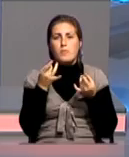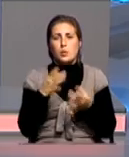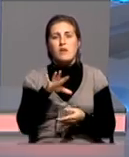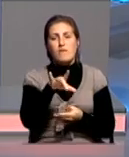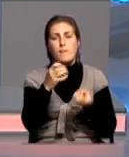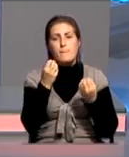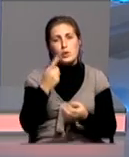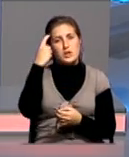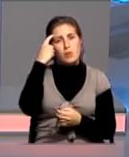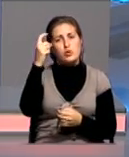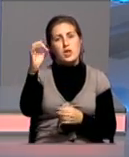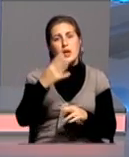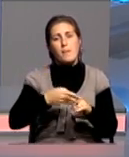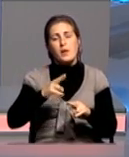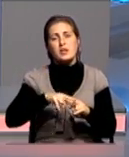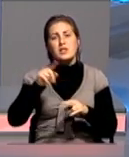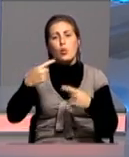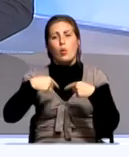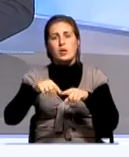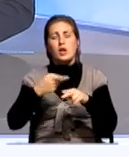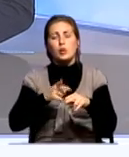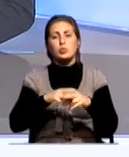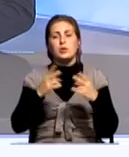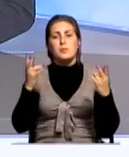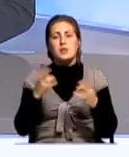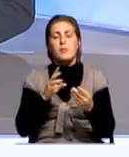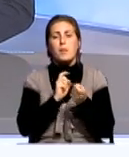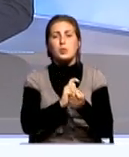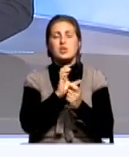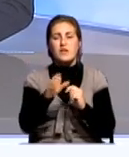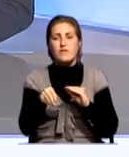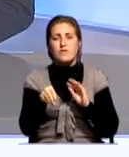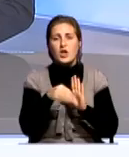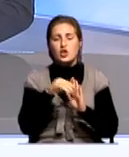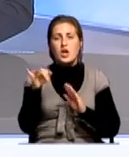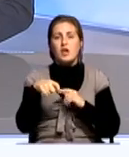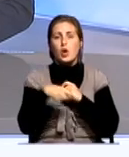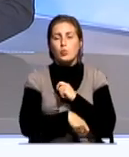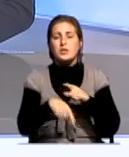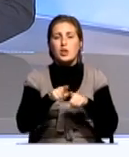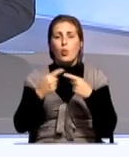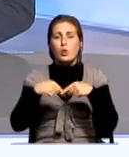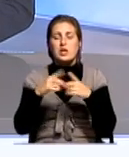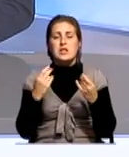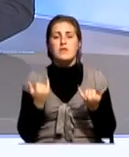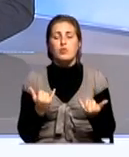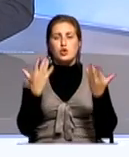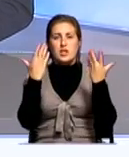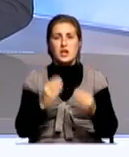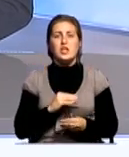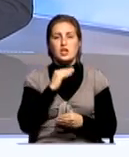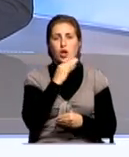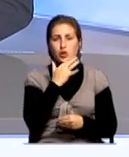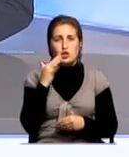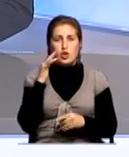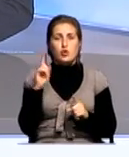сообщаете об этом в те органы которые призваны бороться со взяточничеством с коррупции такими таких органов на сегодняшний день достаточно